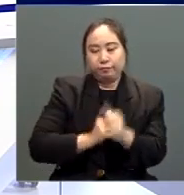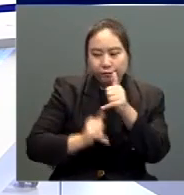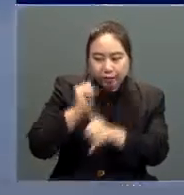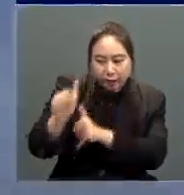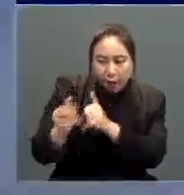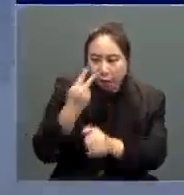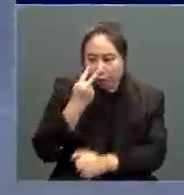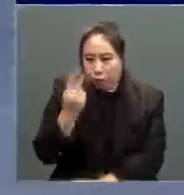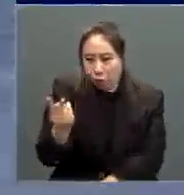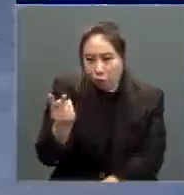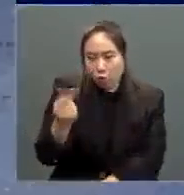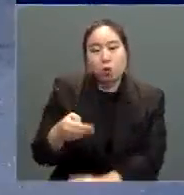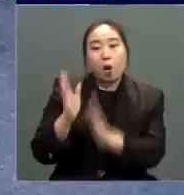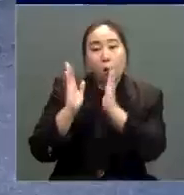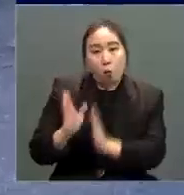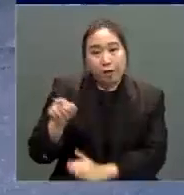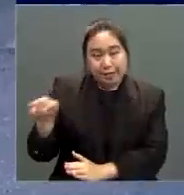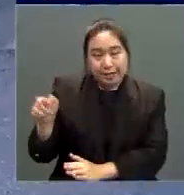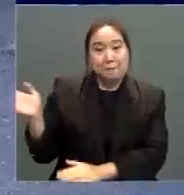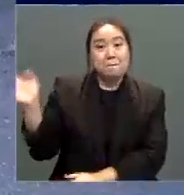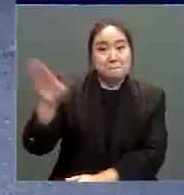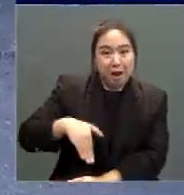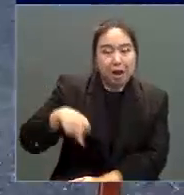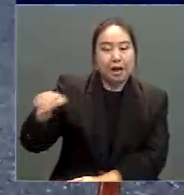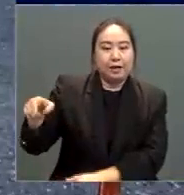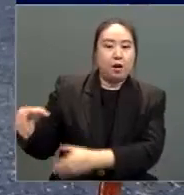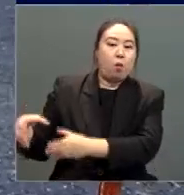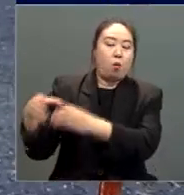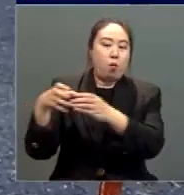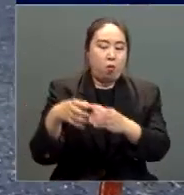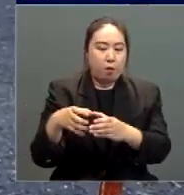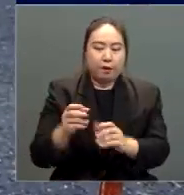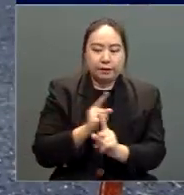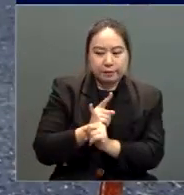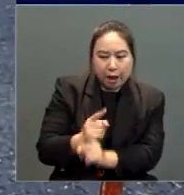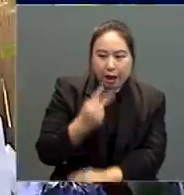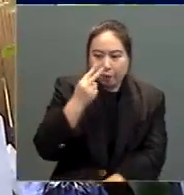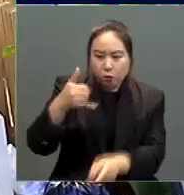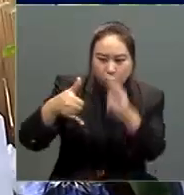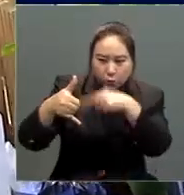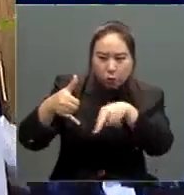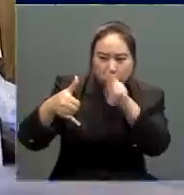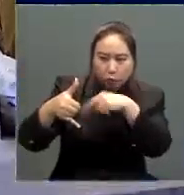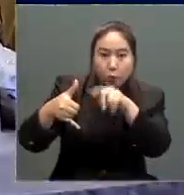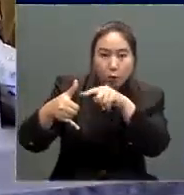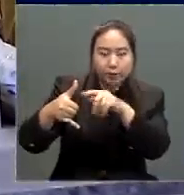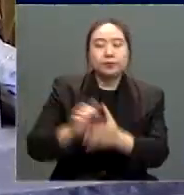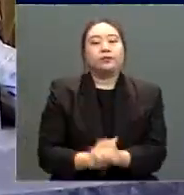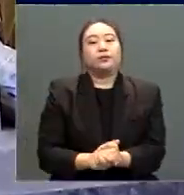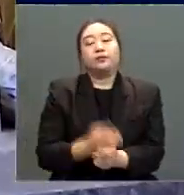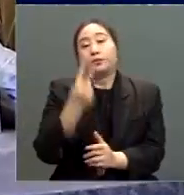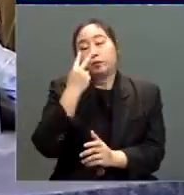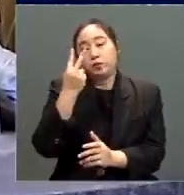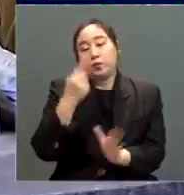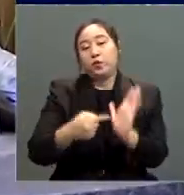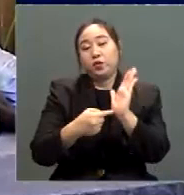ตการแล้วก็นำคนที่เดินทางกลับเข้ามาเนี่ยมาติดตามเรื่องของอาการอย่างใกล้ชิดไปดูกันนะคะอย่างที่จังห